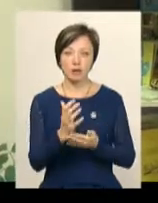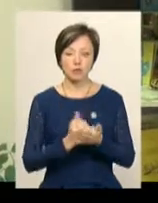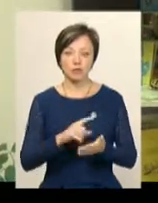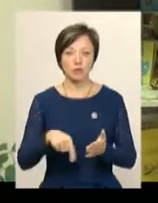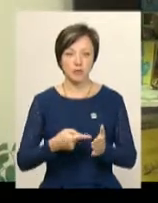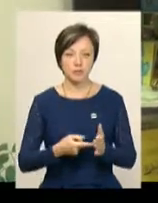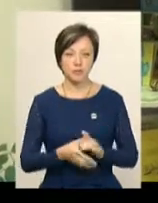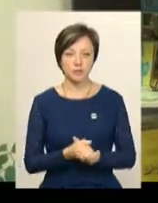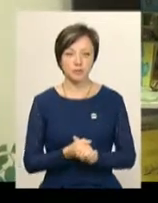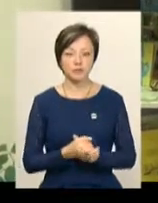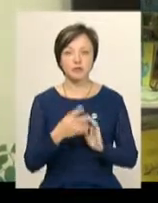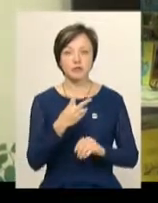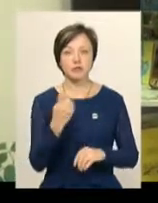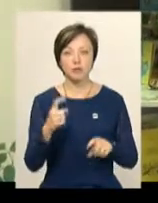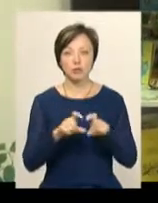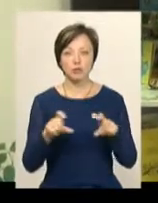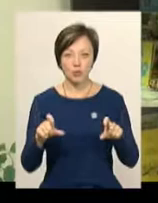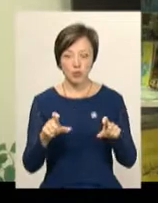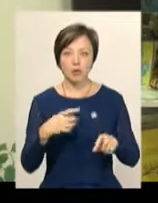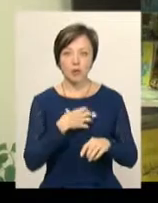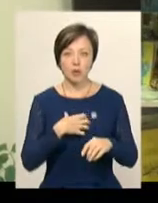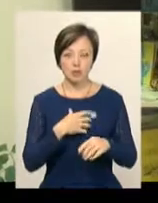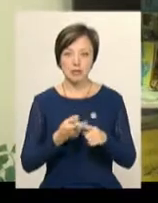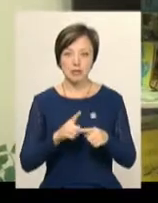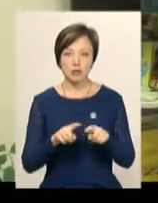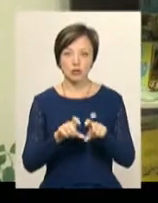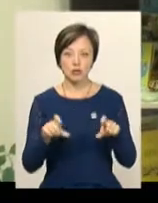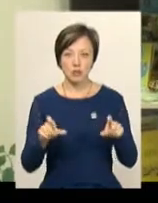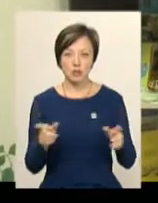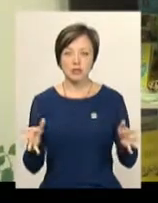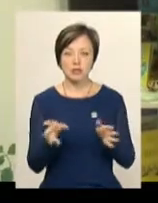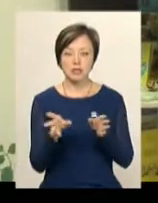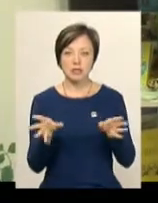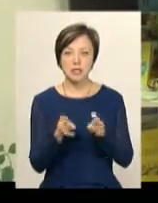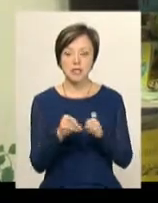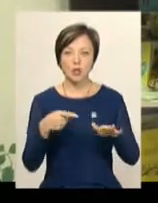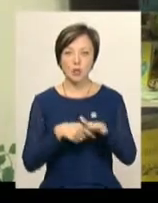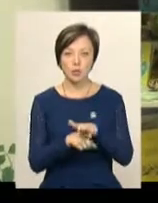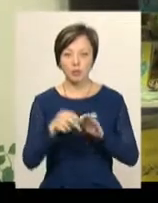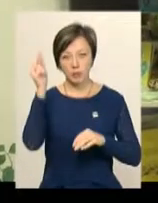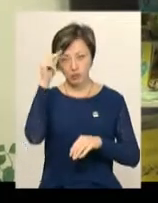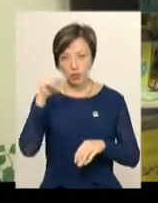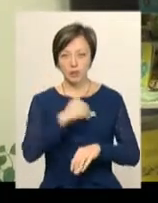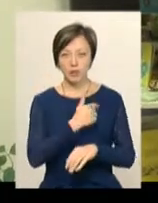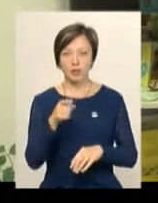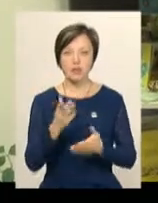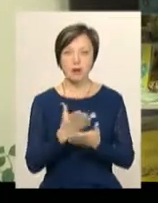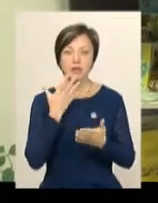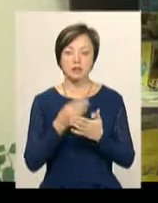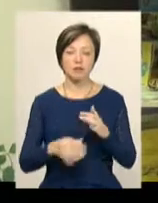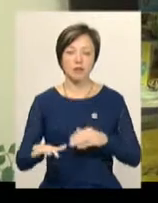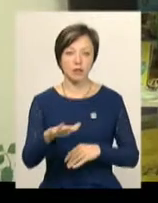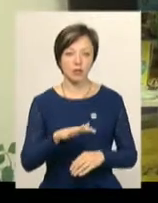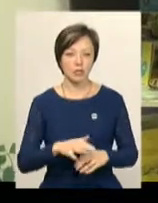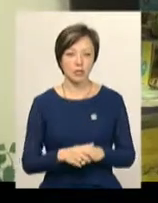місті. 21-ша школа теж є в пріоритеті, тому що це є школа з інклюзивним навчанням, якби, і ми би хотіли, щоб вони мали свій